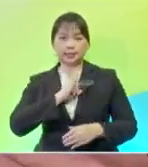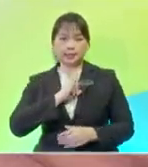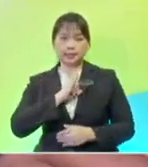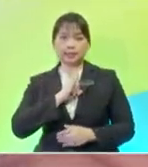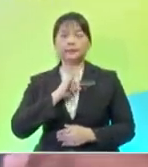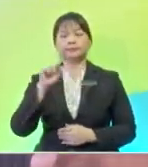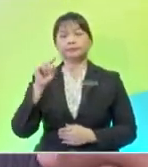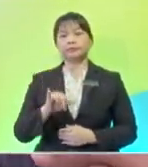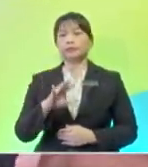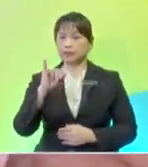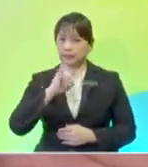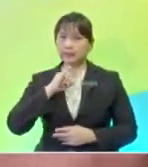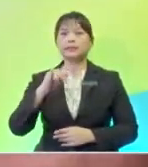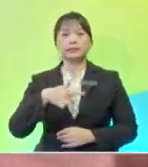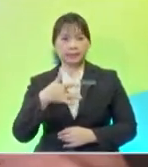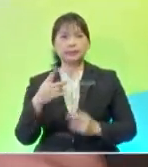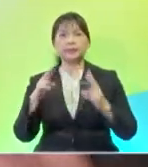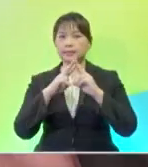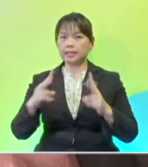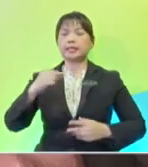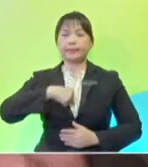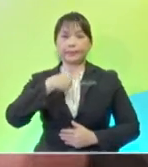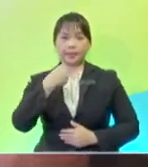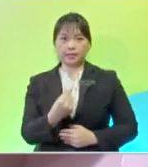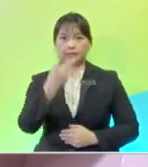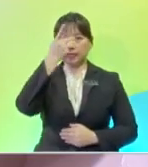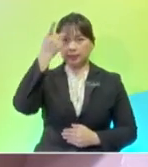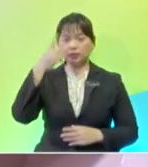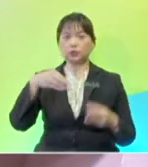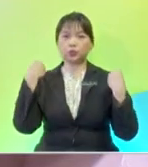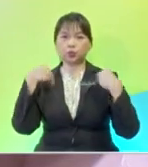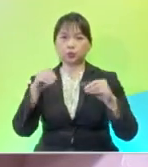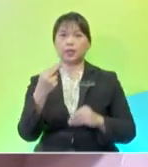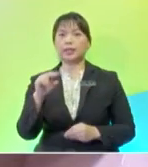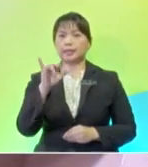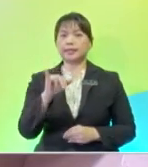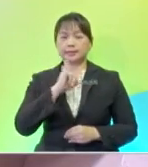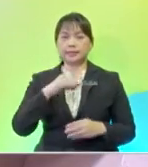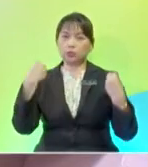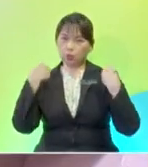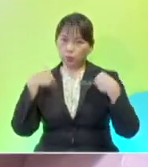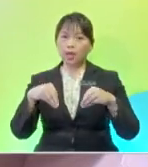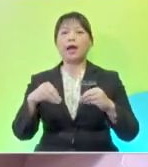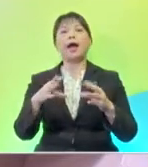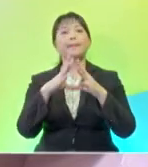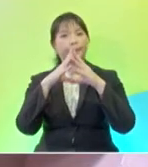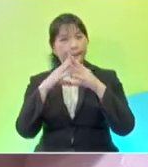gembira karena jualannya saya jual habis terjual